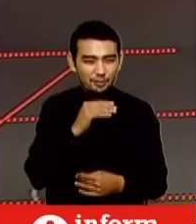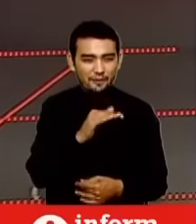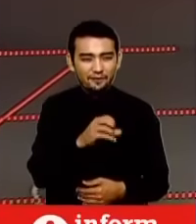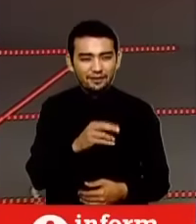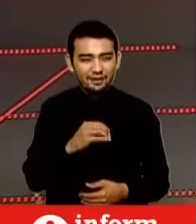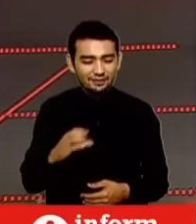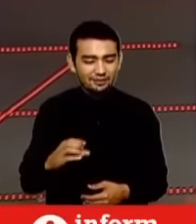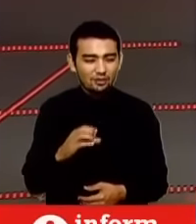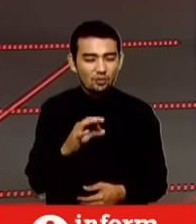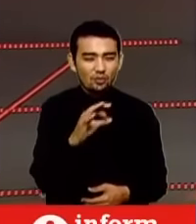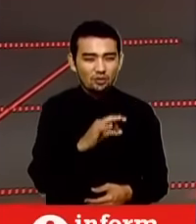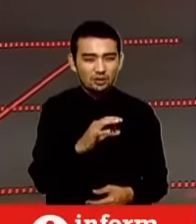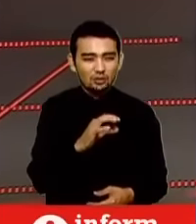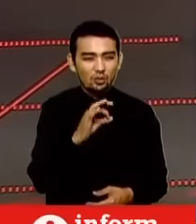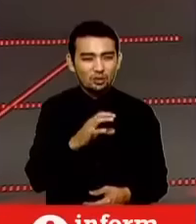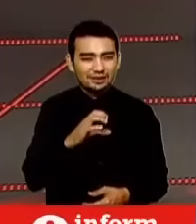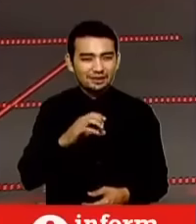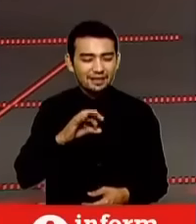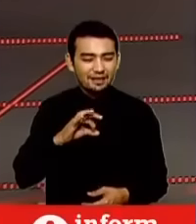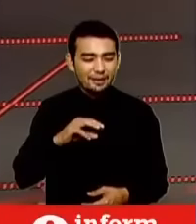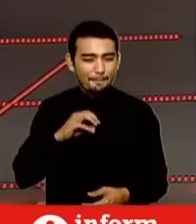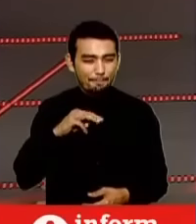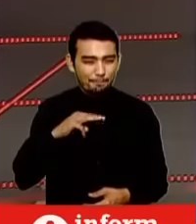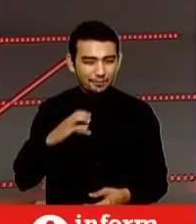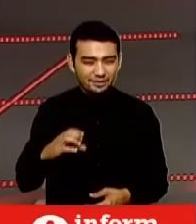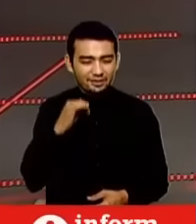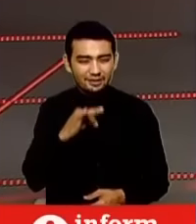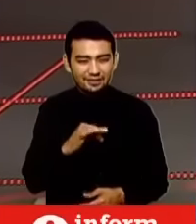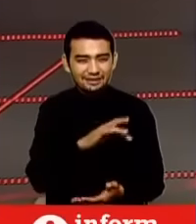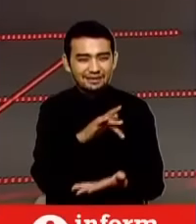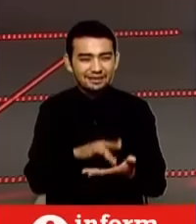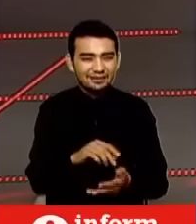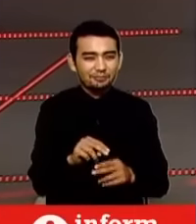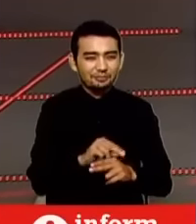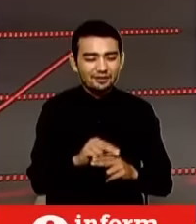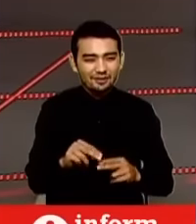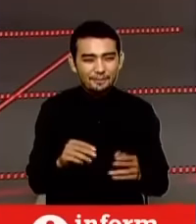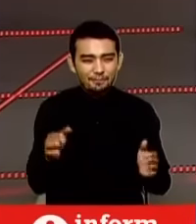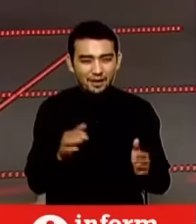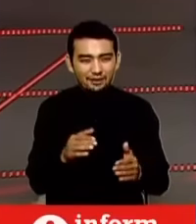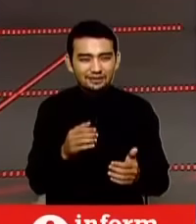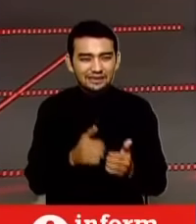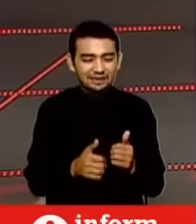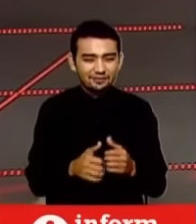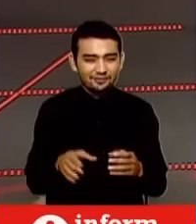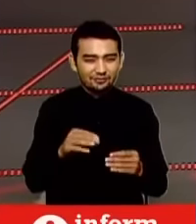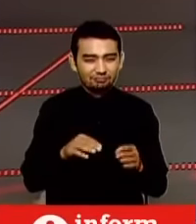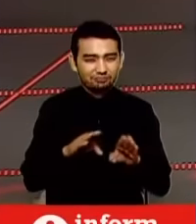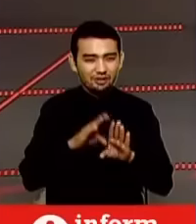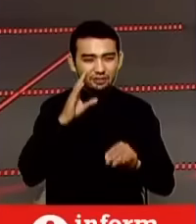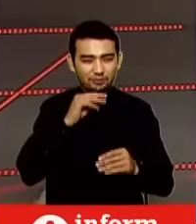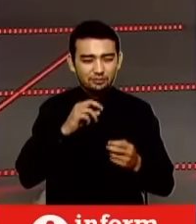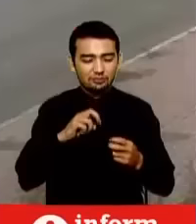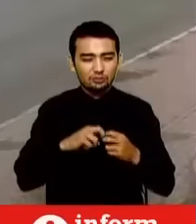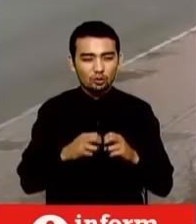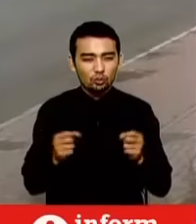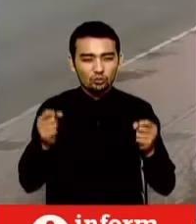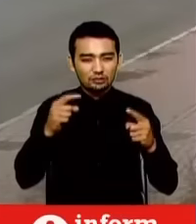ОСМС небольшие врачебные амбулатории и медцентры, говорят эксперты. В ситуации разбиралась моя коллега.